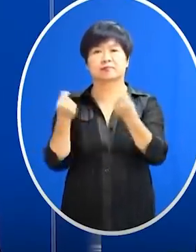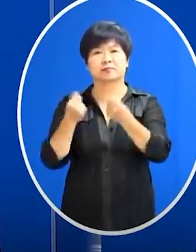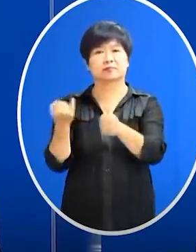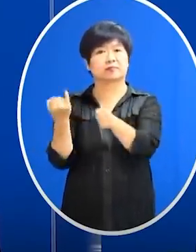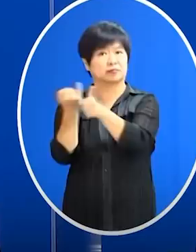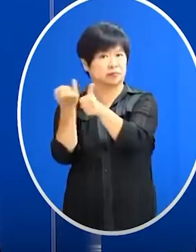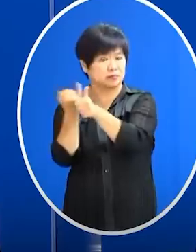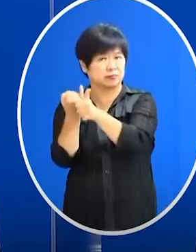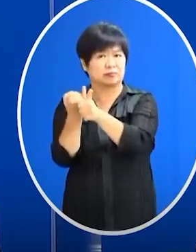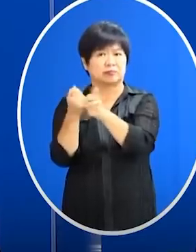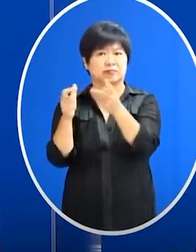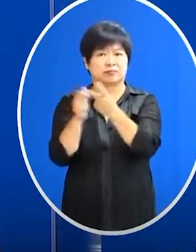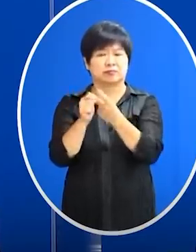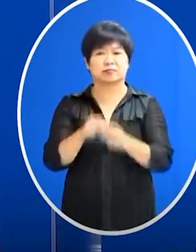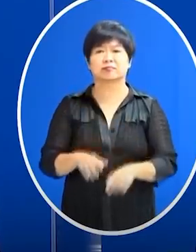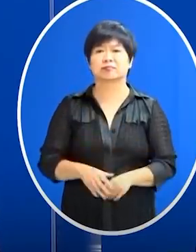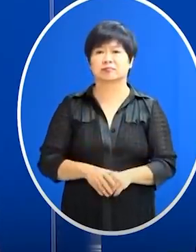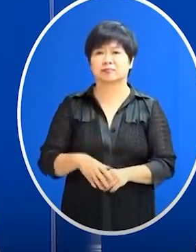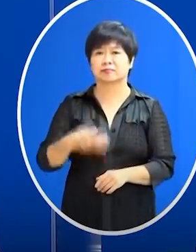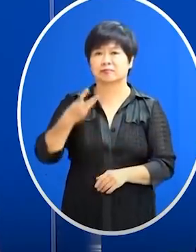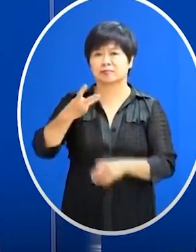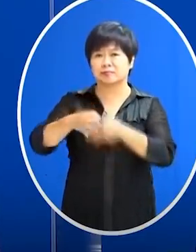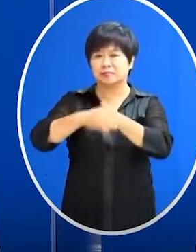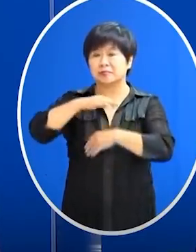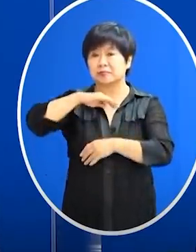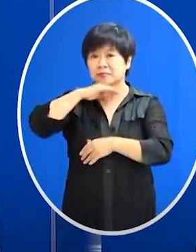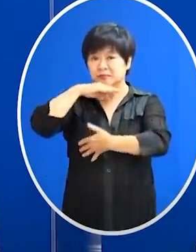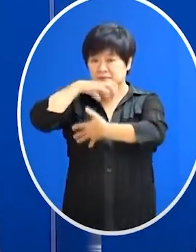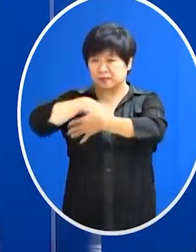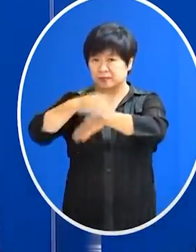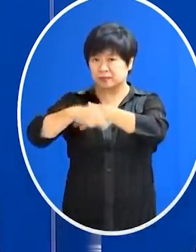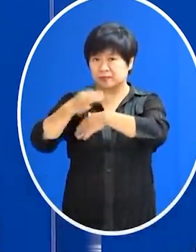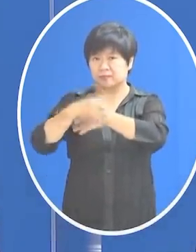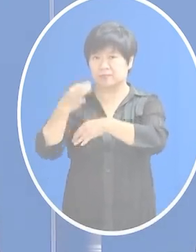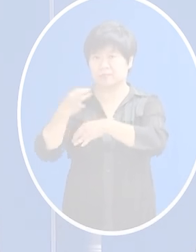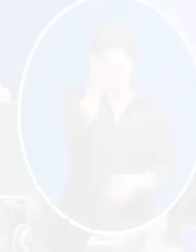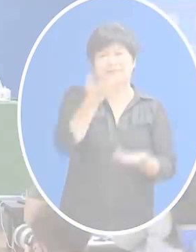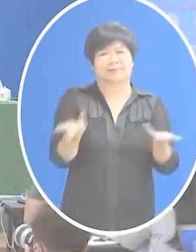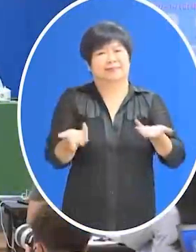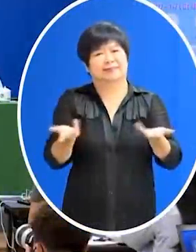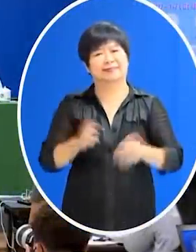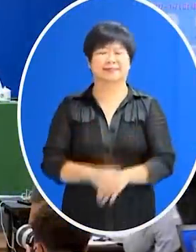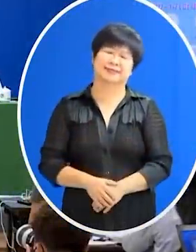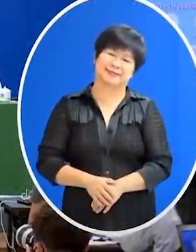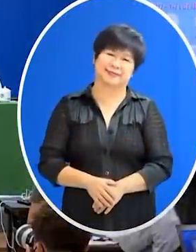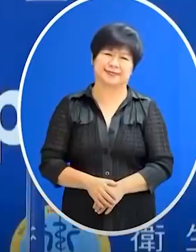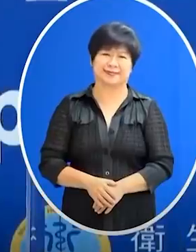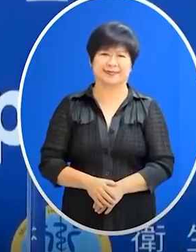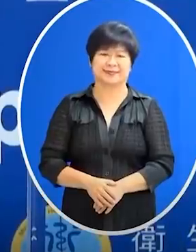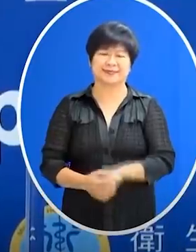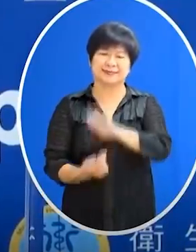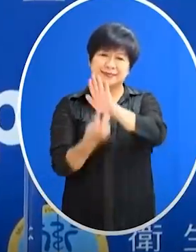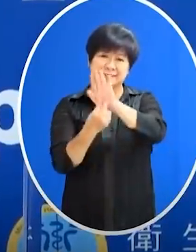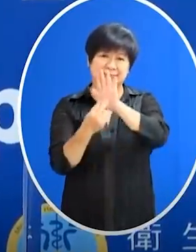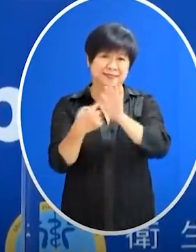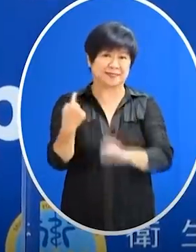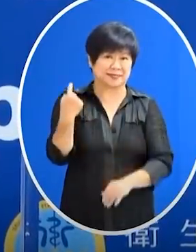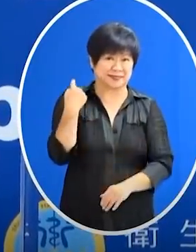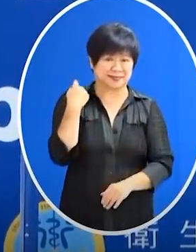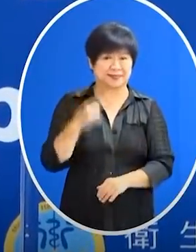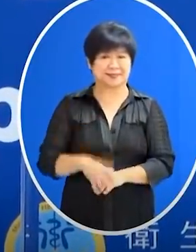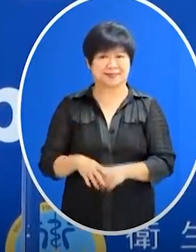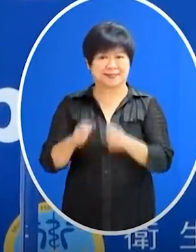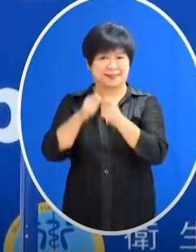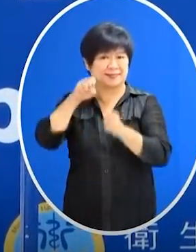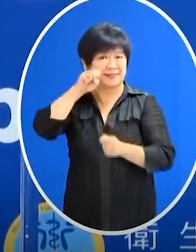或者是三亲等内的亲属随行2人。 有关昨天就是长